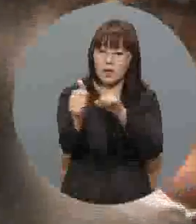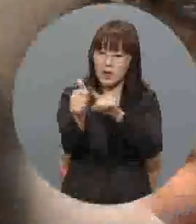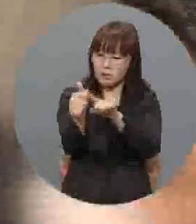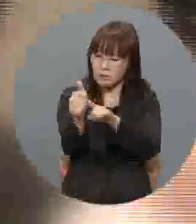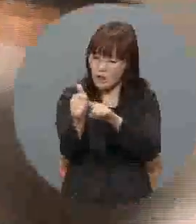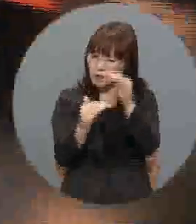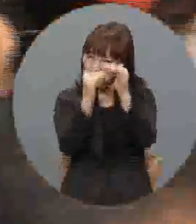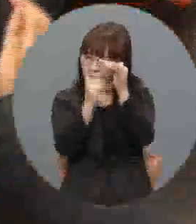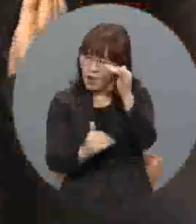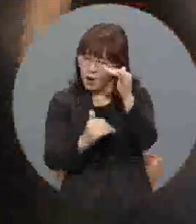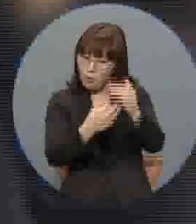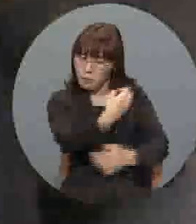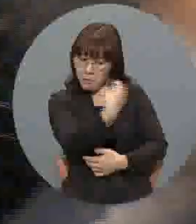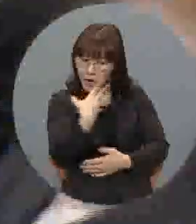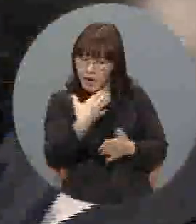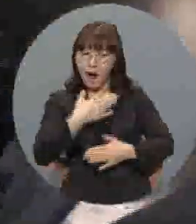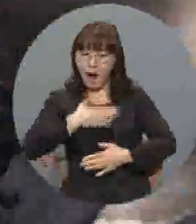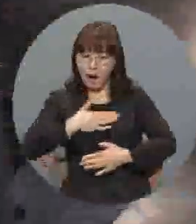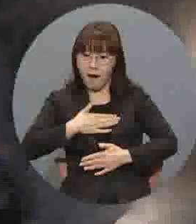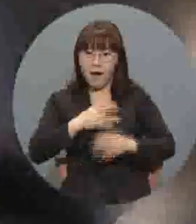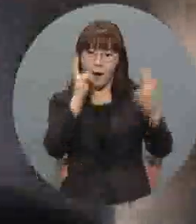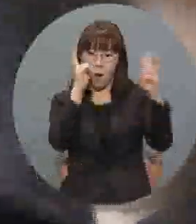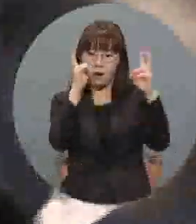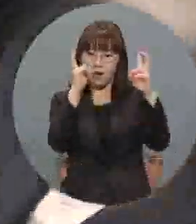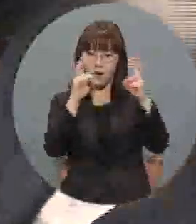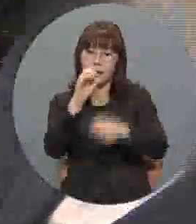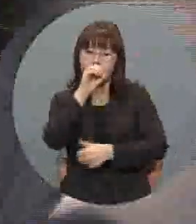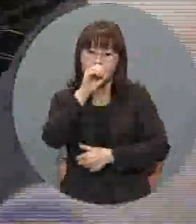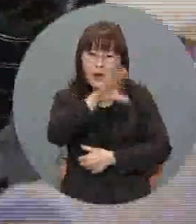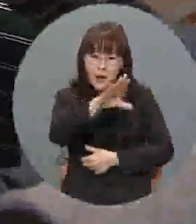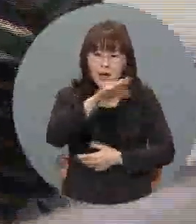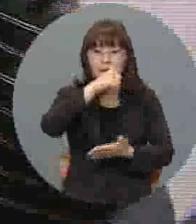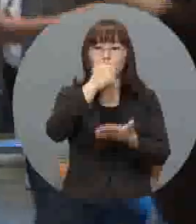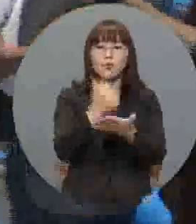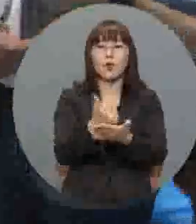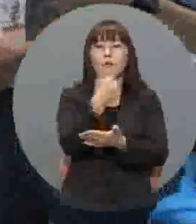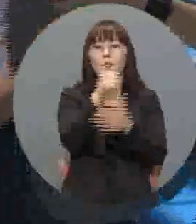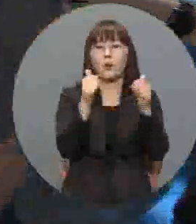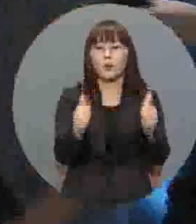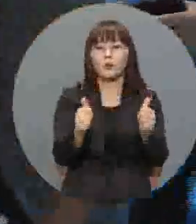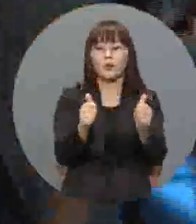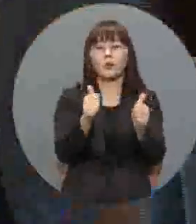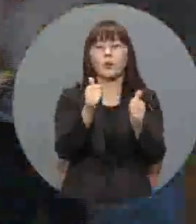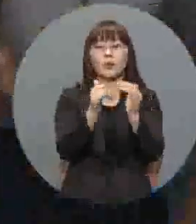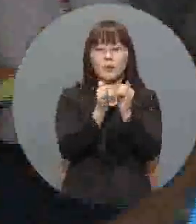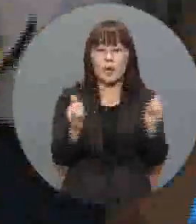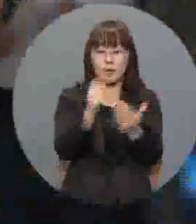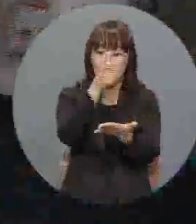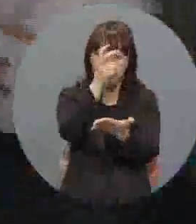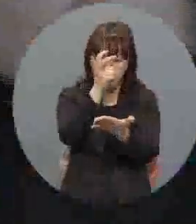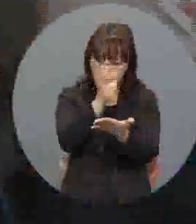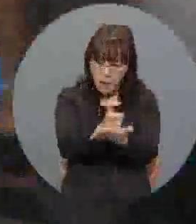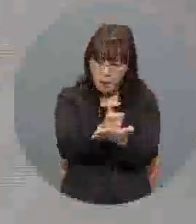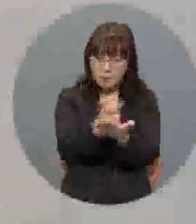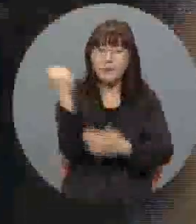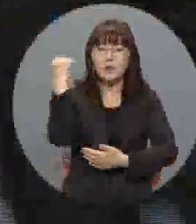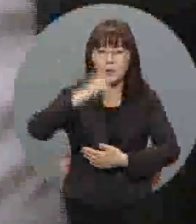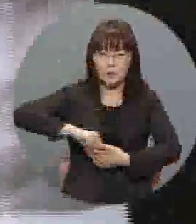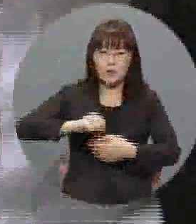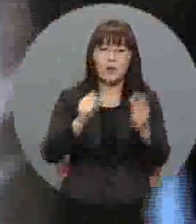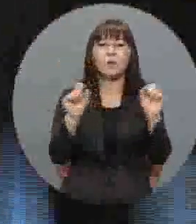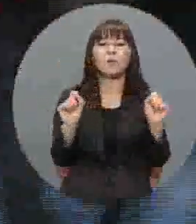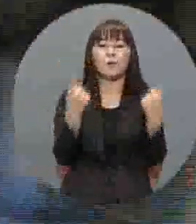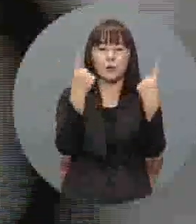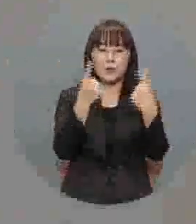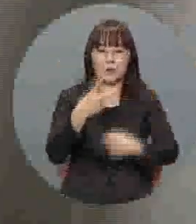관련 내용을 지역 식품업체에 다시 전달한 혐의로 변호사법 위반이 적용돼 영장실질심사를 오늘 함께